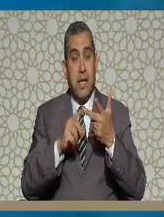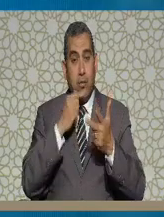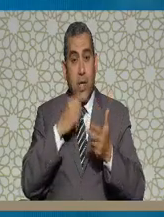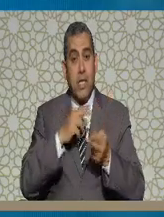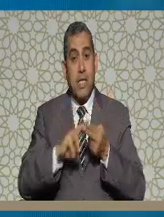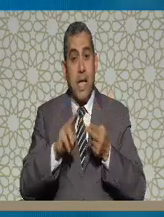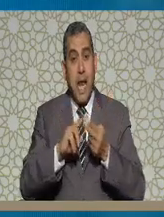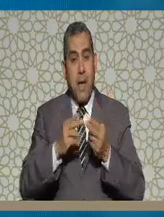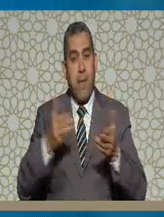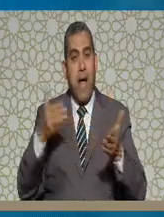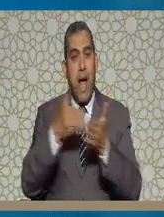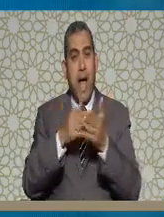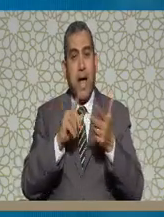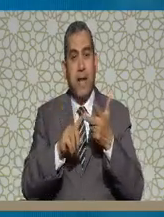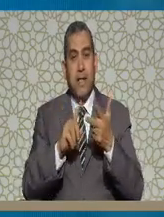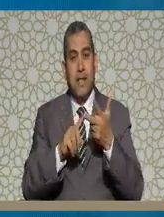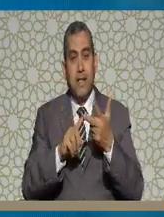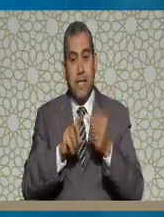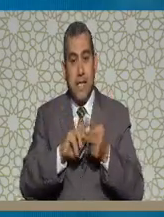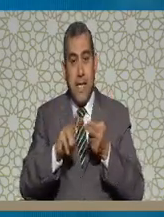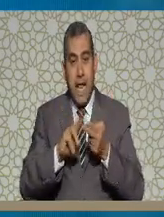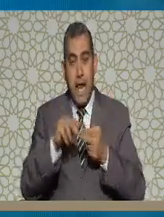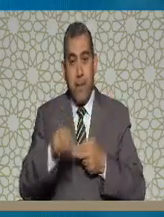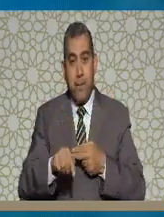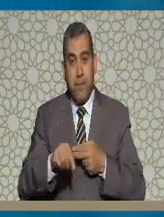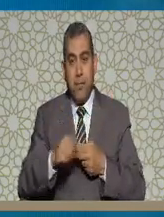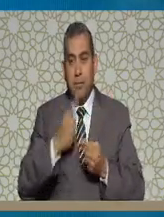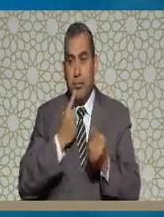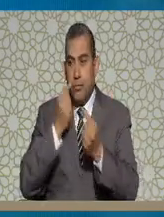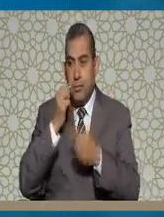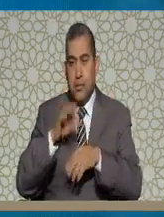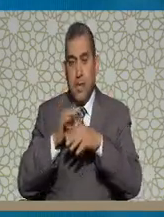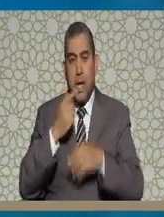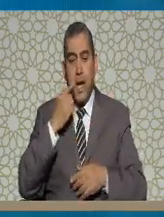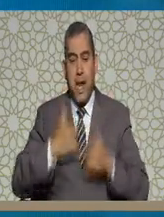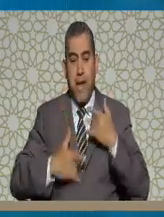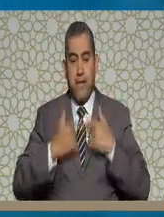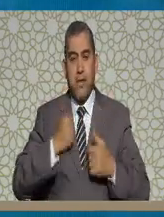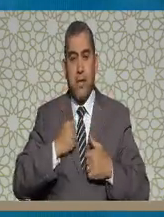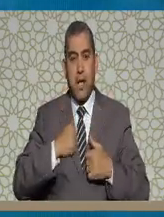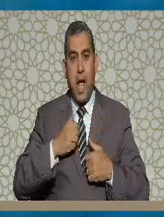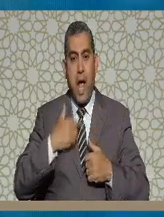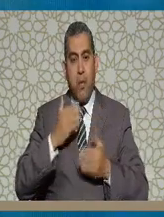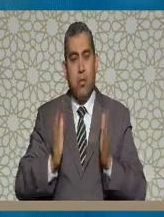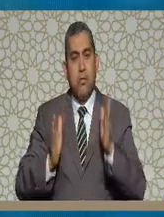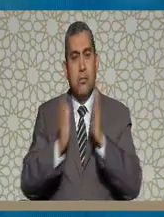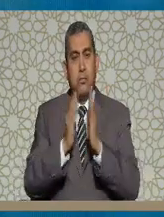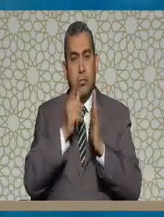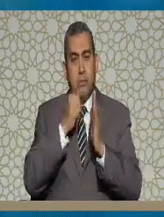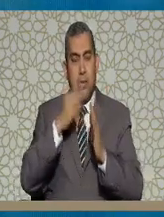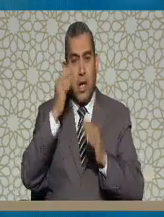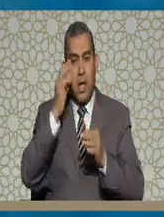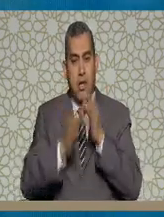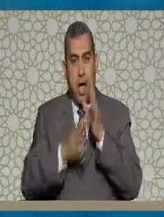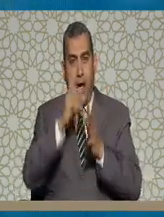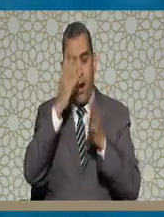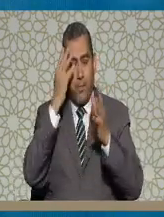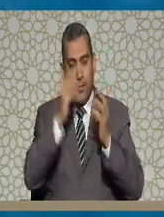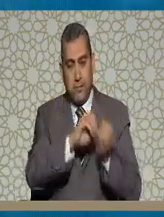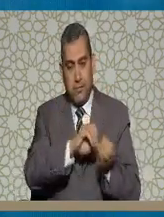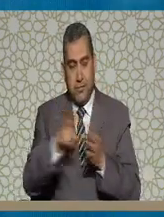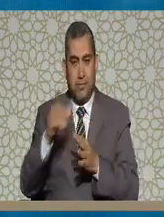المحطه الاخيره السلام في المعامله مع النفس ودي قبلها العتق من النيران